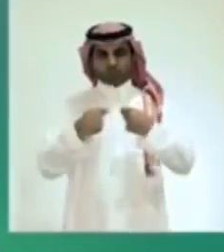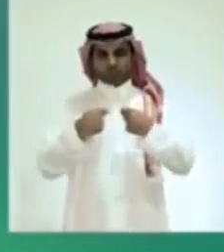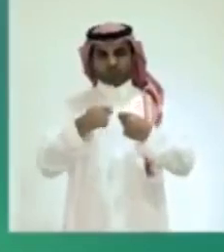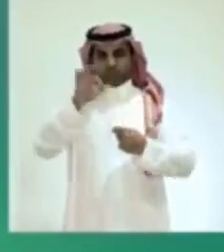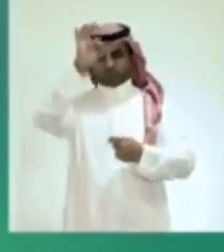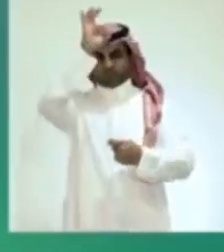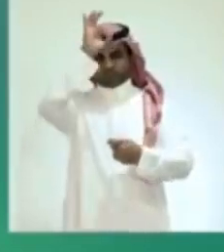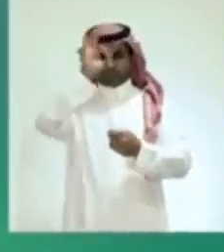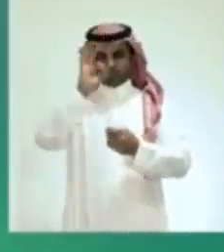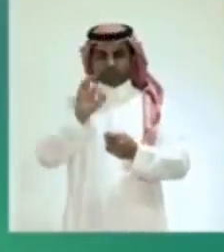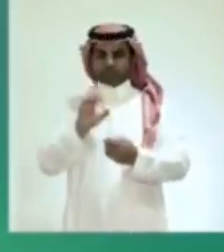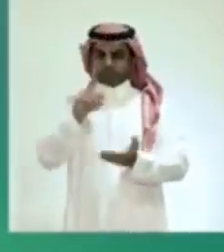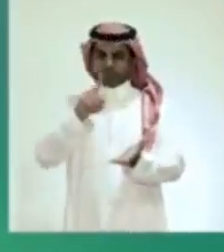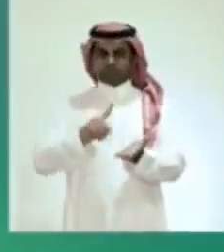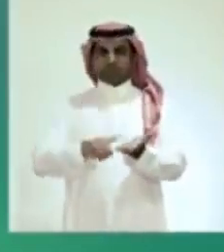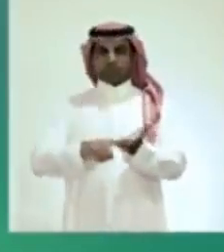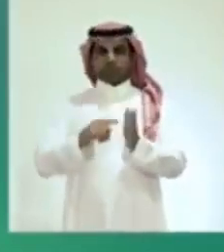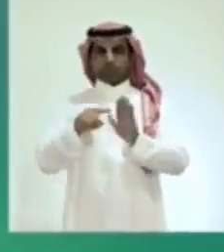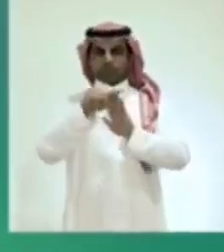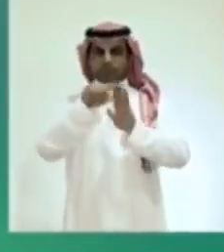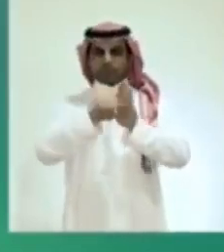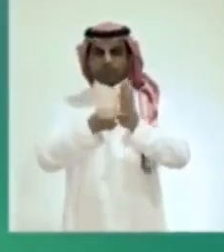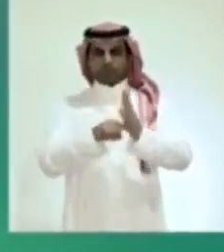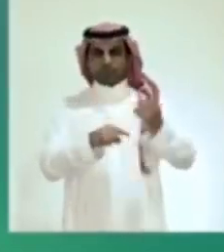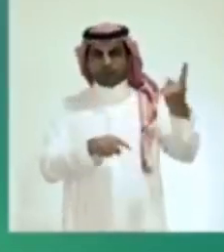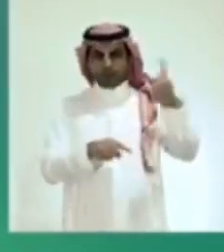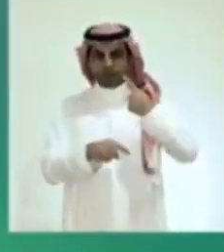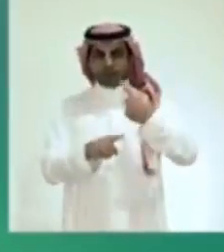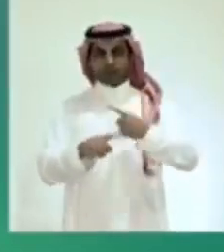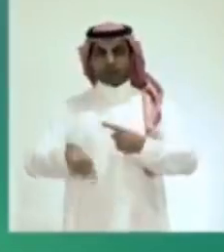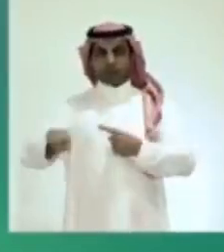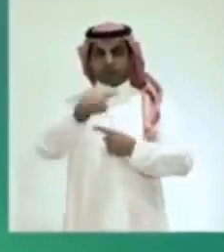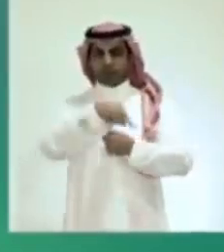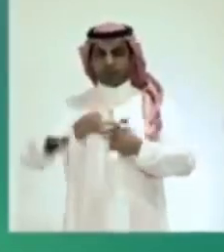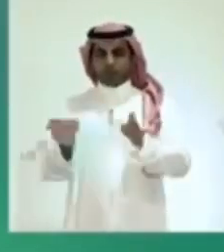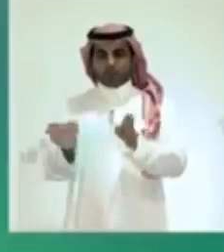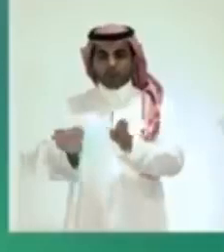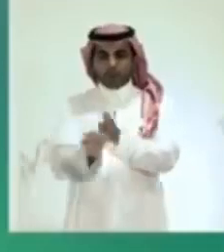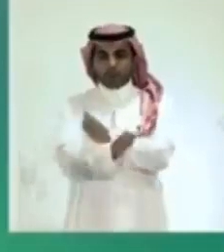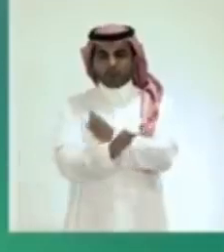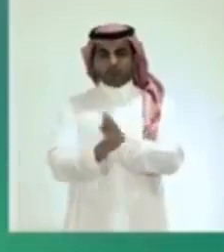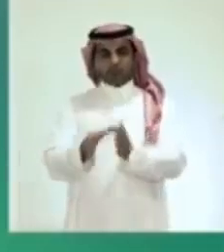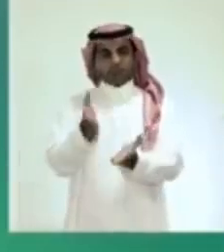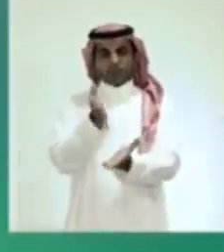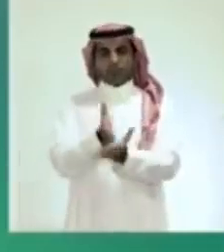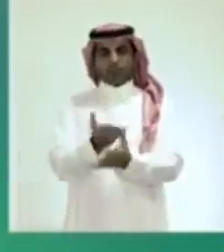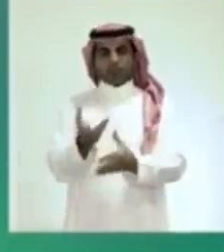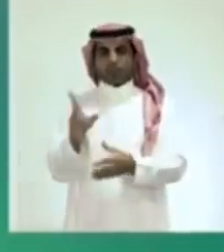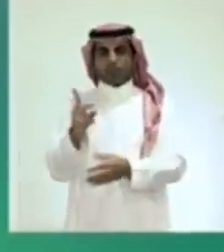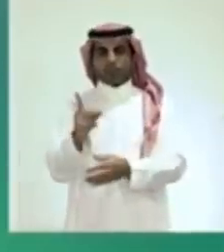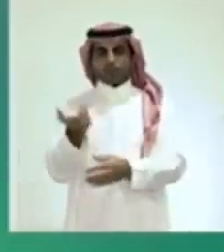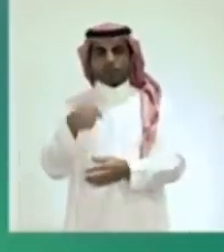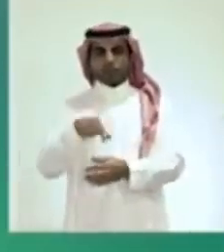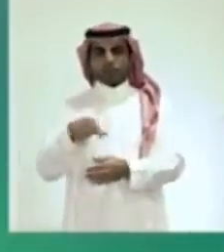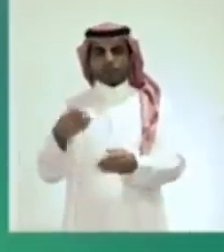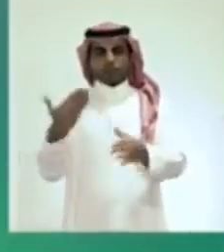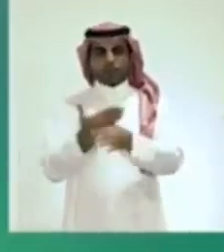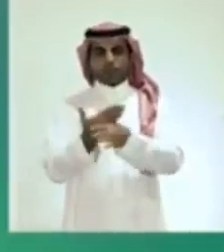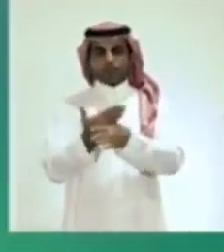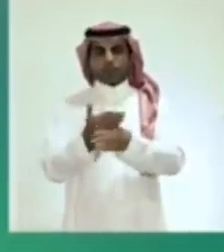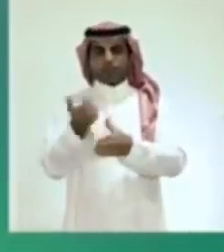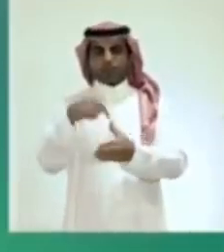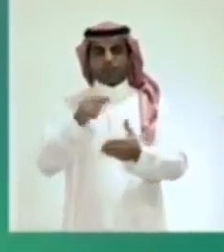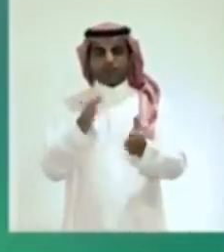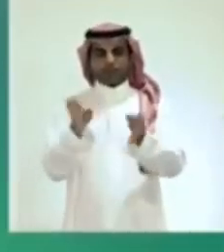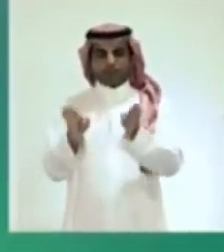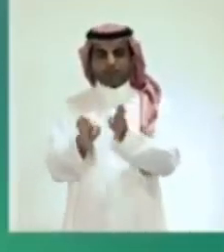تؤكد أنها ستطبق التعليمات بكافة حذافيرها على كل من يخالف قرار منع التجول، كذلك من يقوم بخرق قرار منع